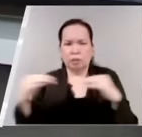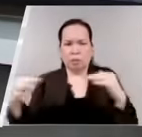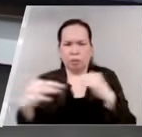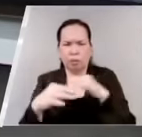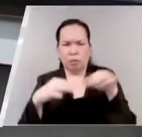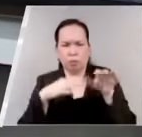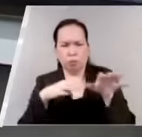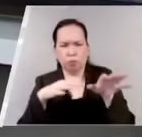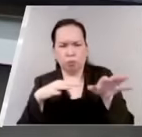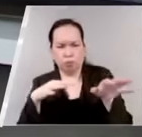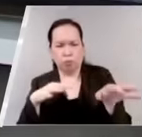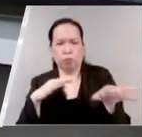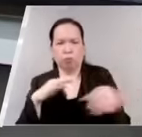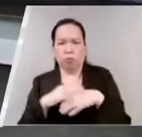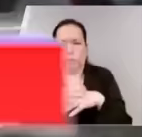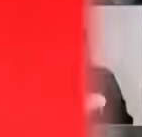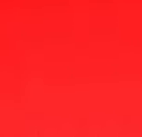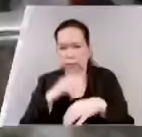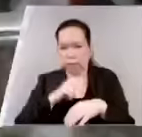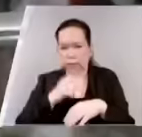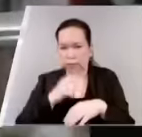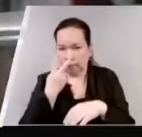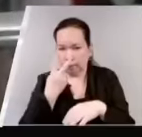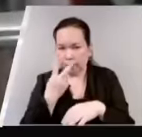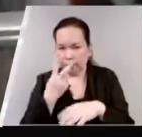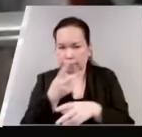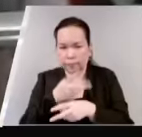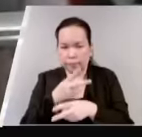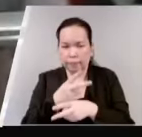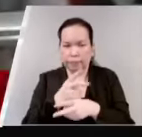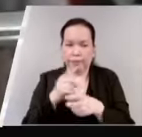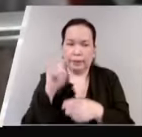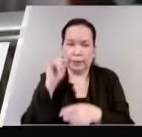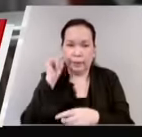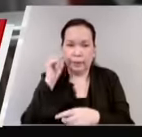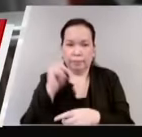na pagtutok doon ni Ian Cruz. Ian?